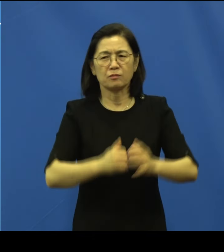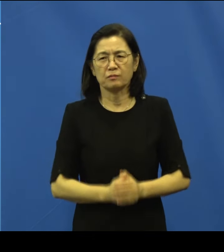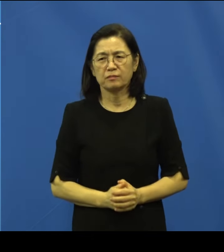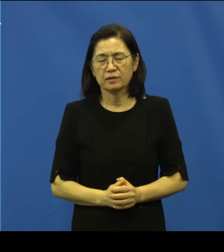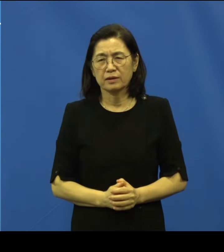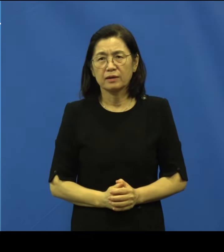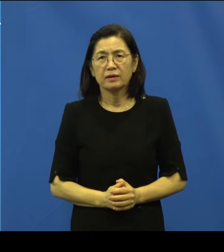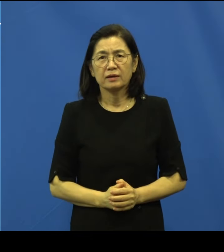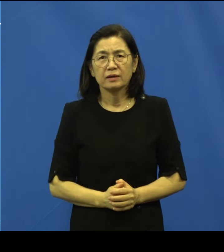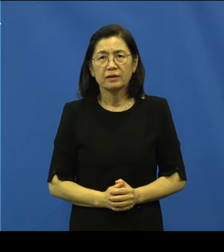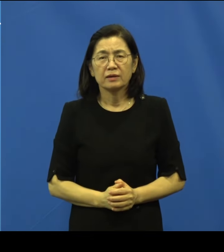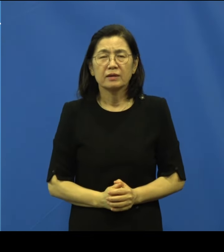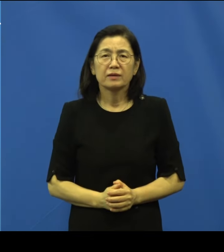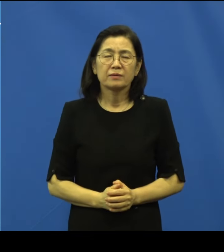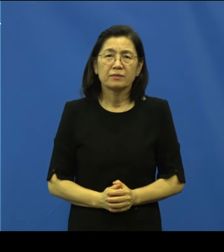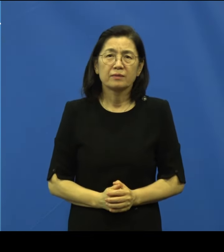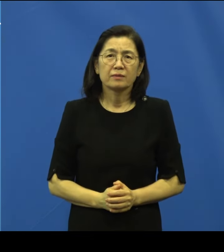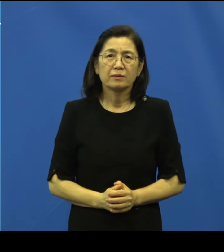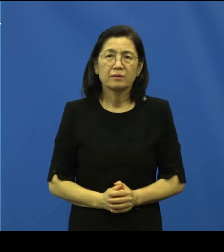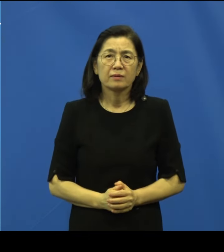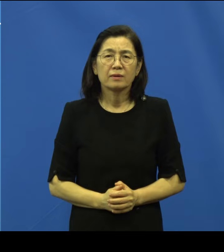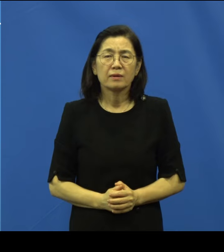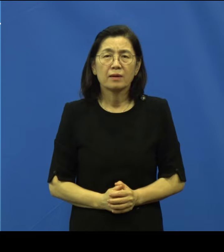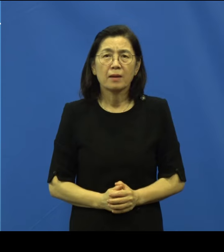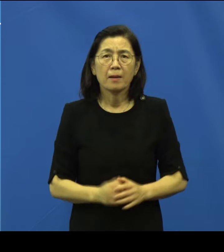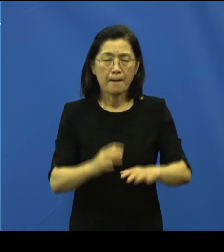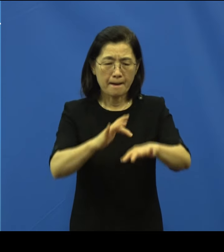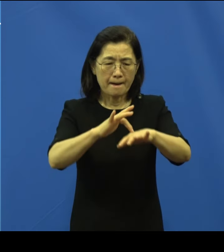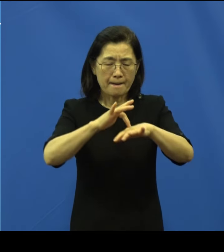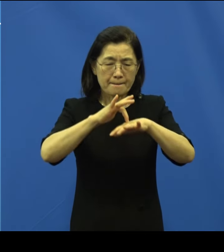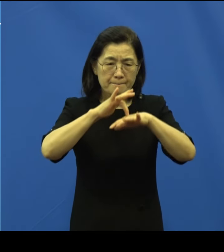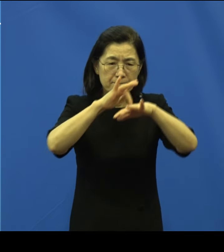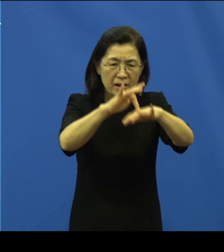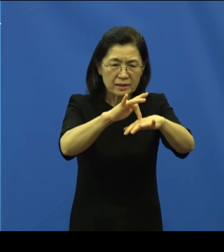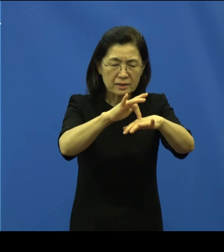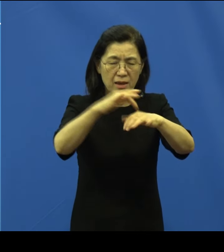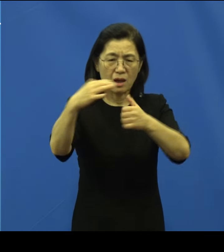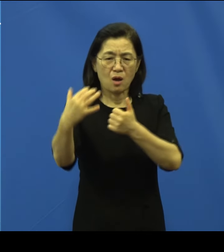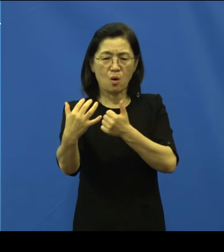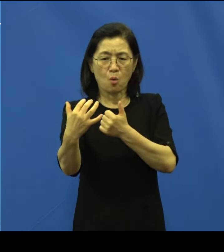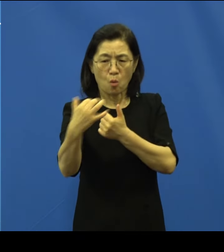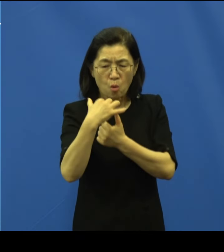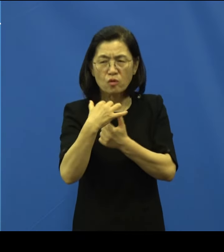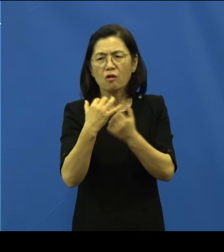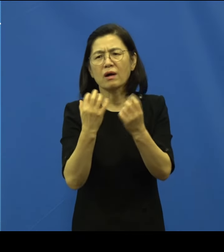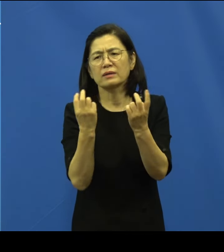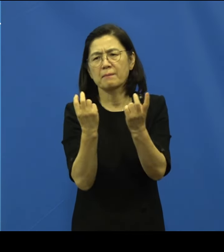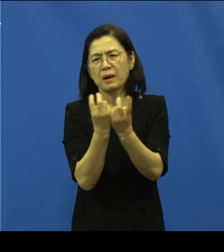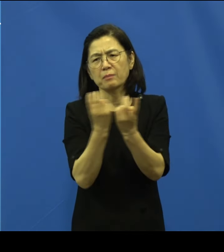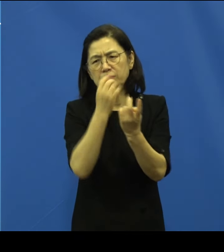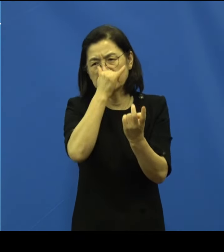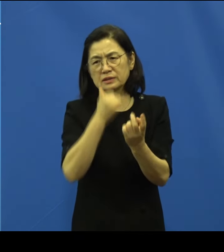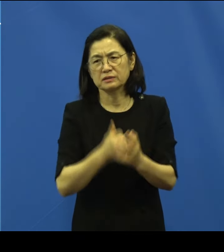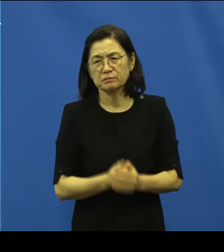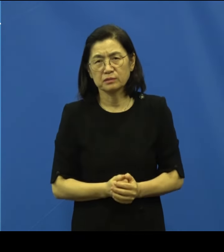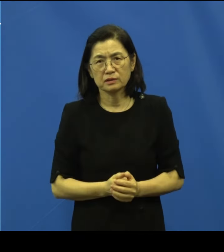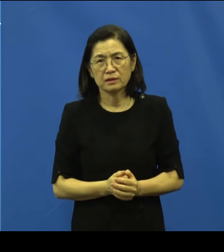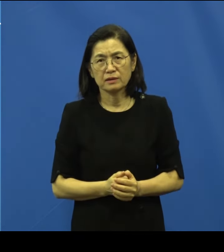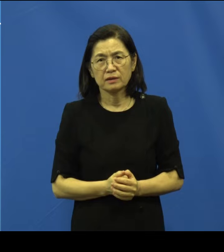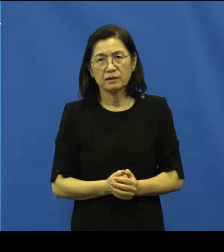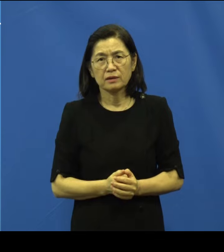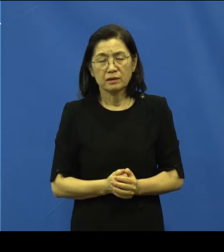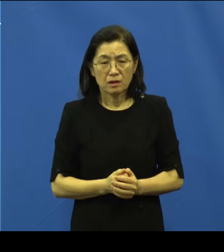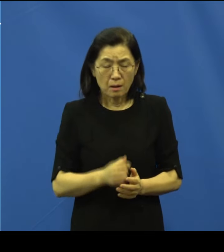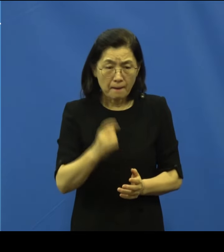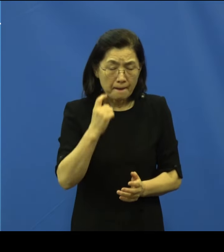왜 내가 그 덫에 빠집니까? 이 마귀의 공격 루트가 있단 말이죠. 공격하는 루트가 있어요. 그곳으로 가면 안